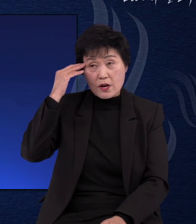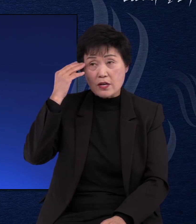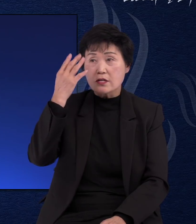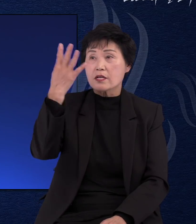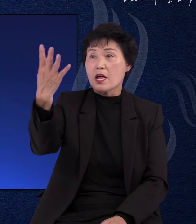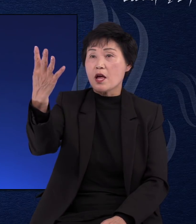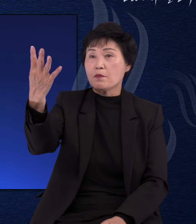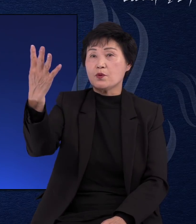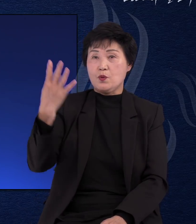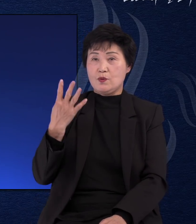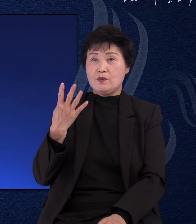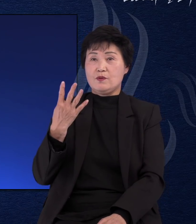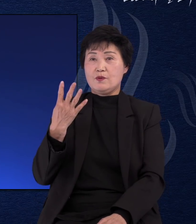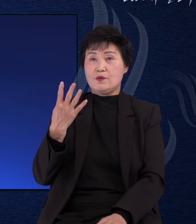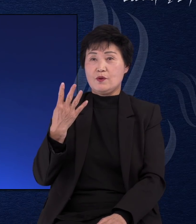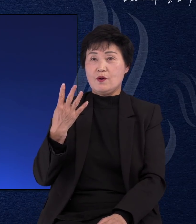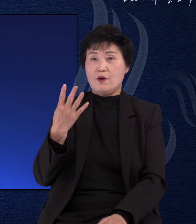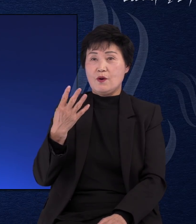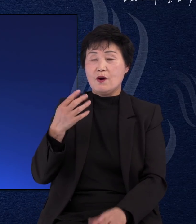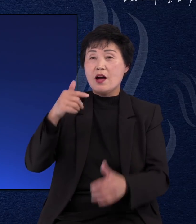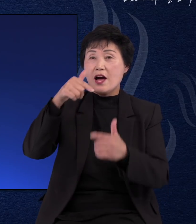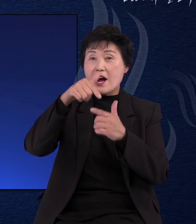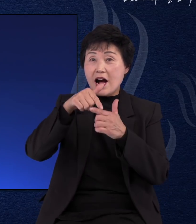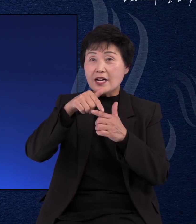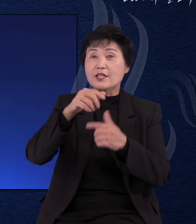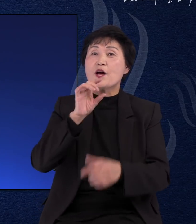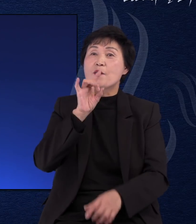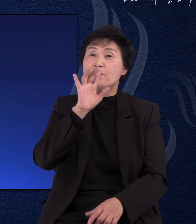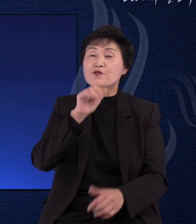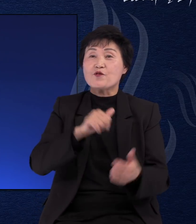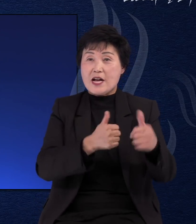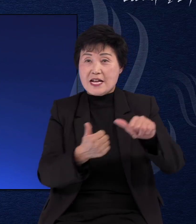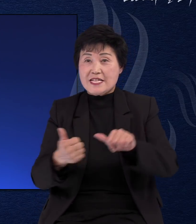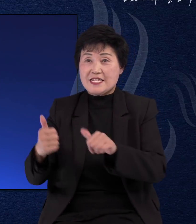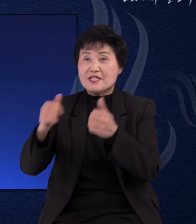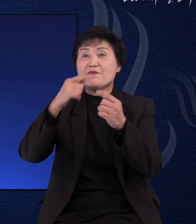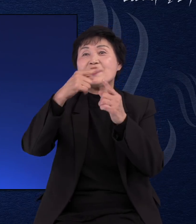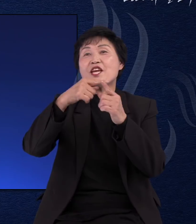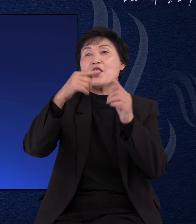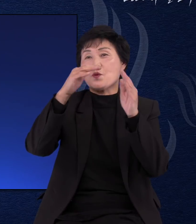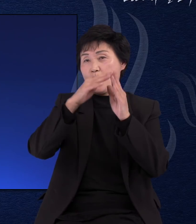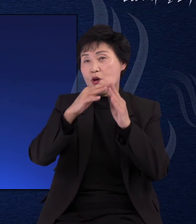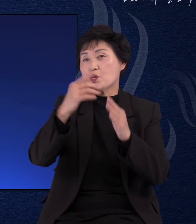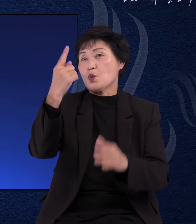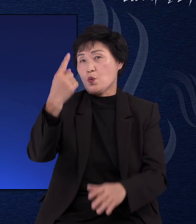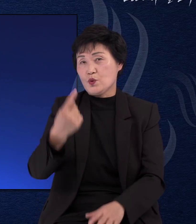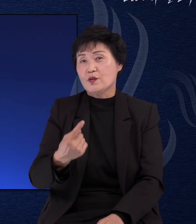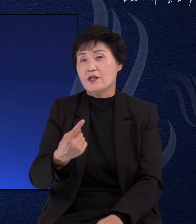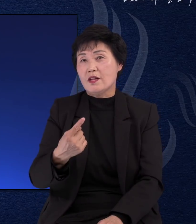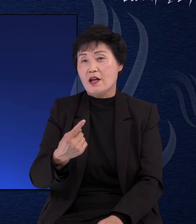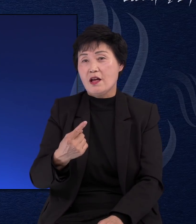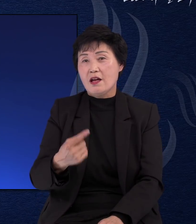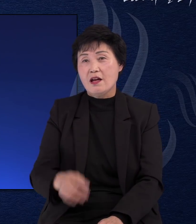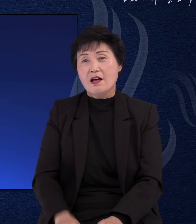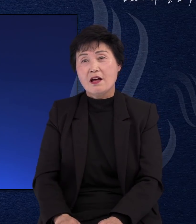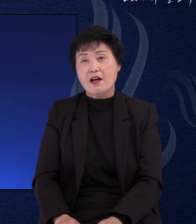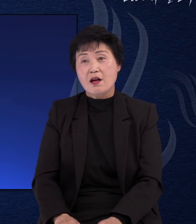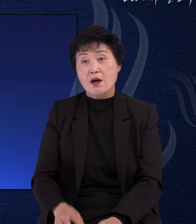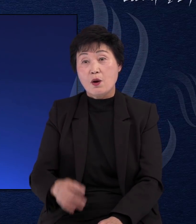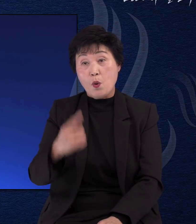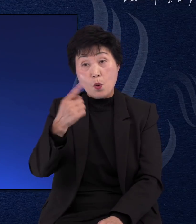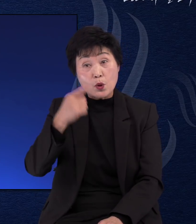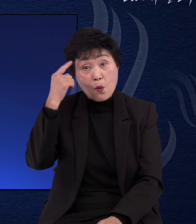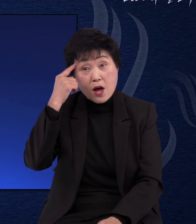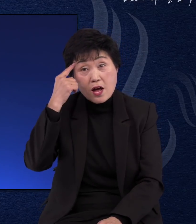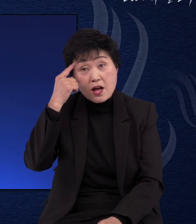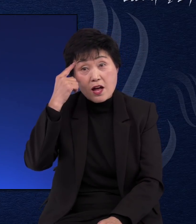찾아오셨습니다. 강남 중앙 침례교회에서 왔다는 겁니다. 어떻게 오셨냐고 그러니까, 목사님